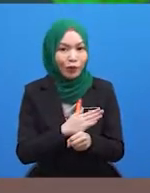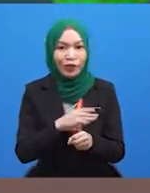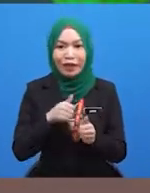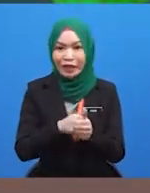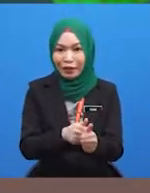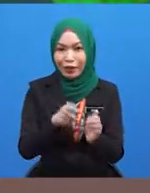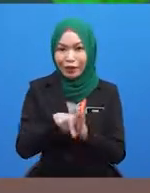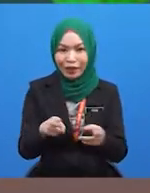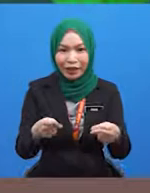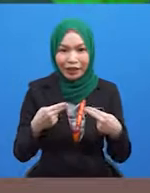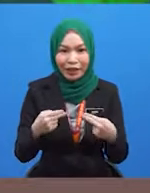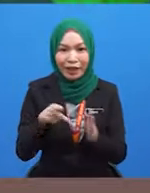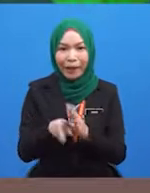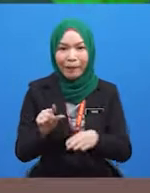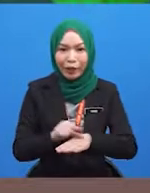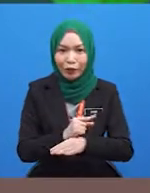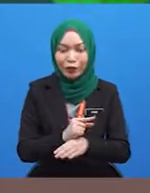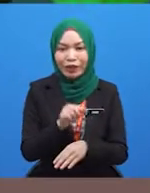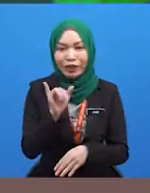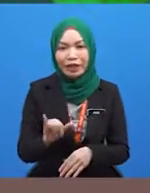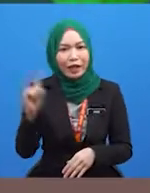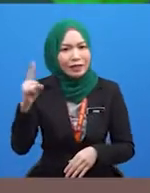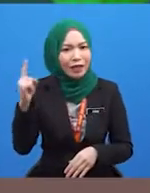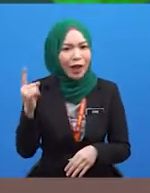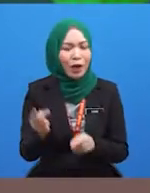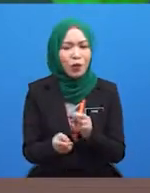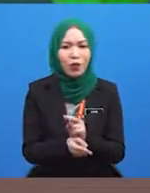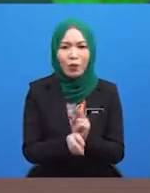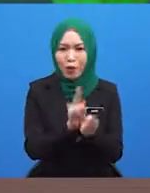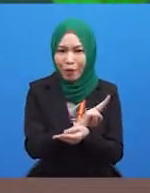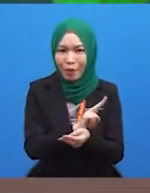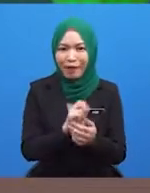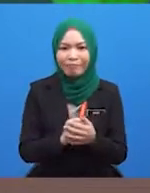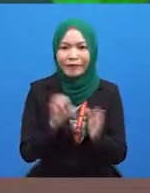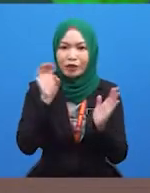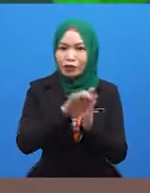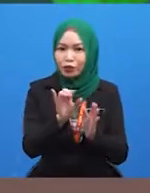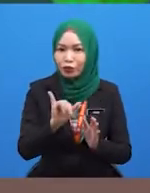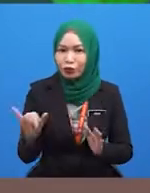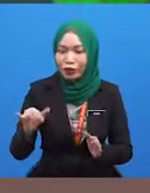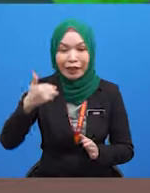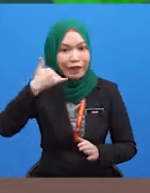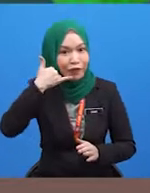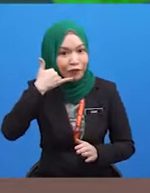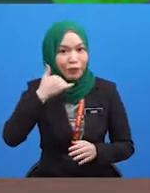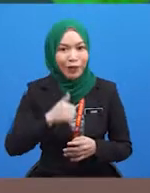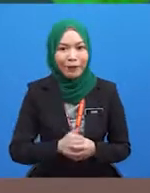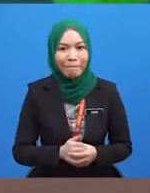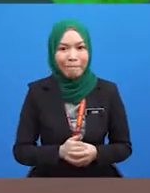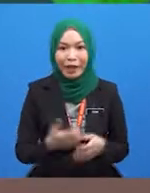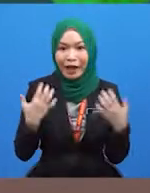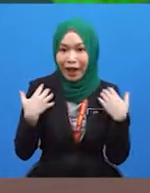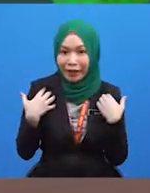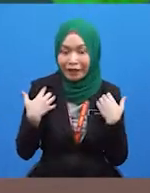yang sentiasa berubah. Misalnya, kita tengok pengeluah telefon bimbit membuat